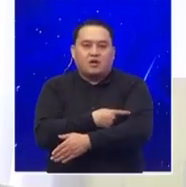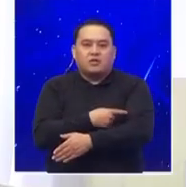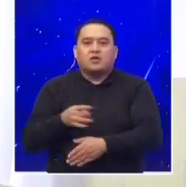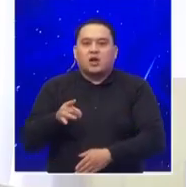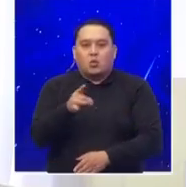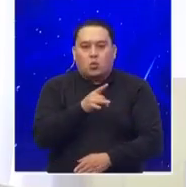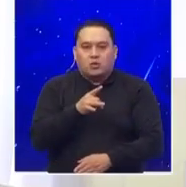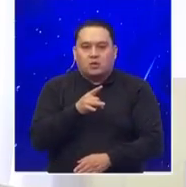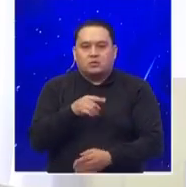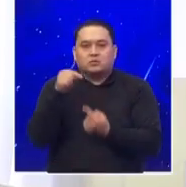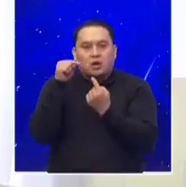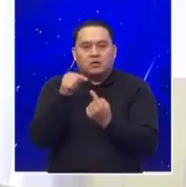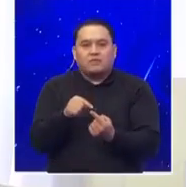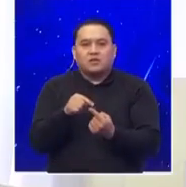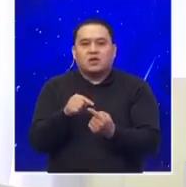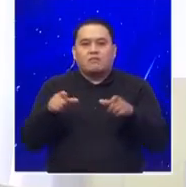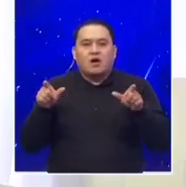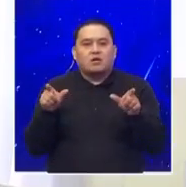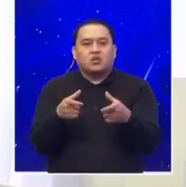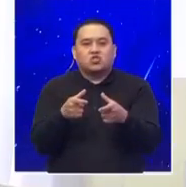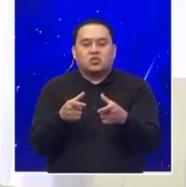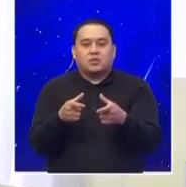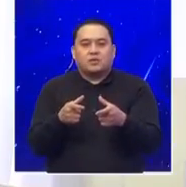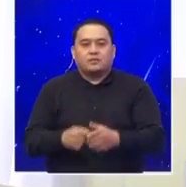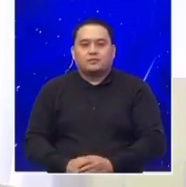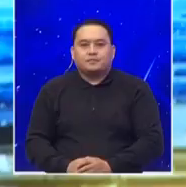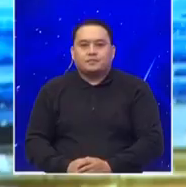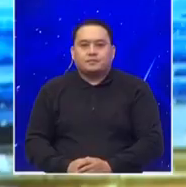района с соответствующими ограничениями.